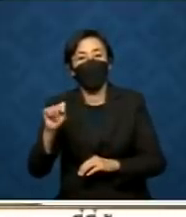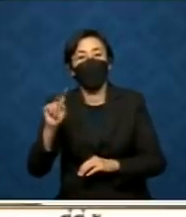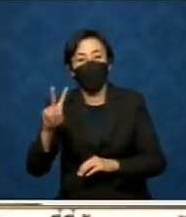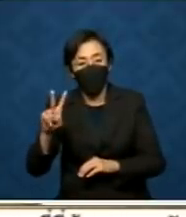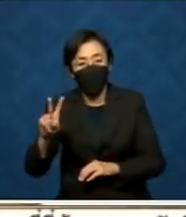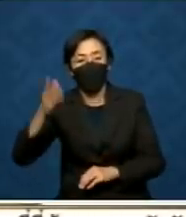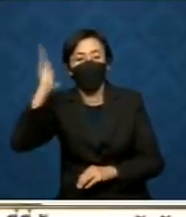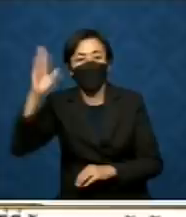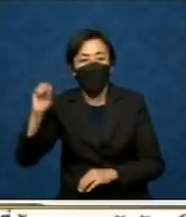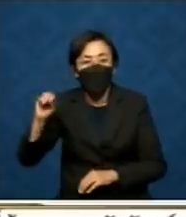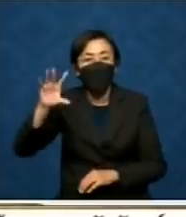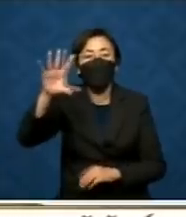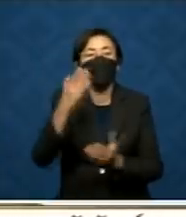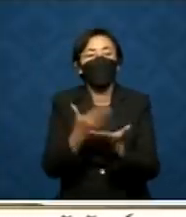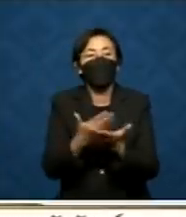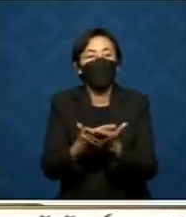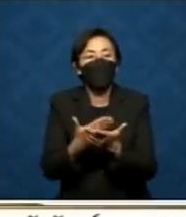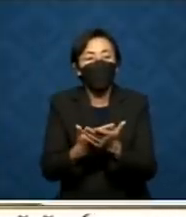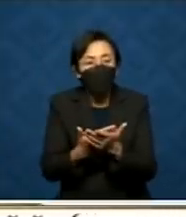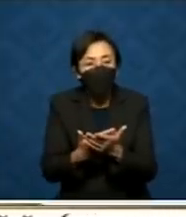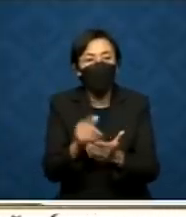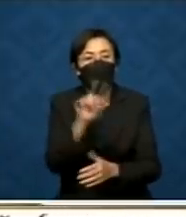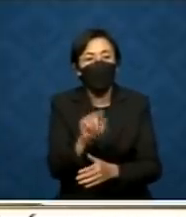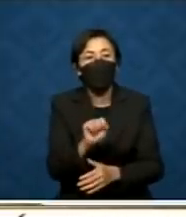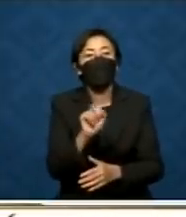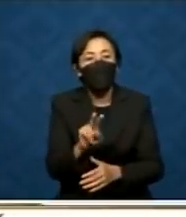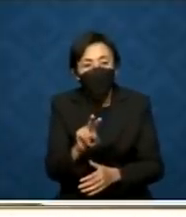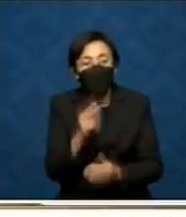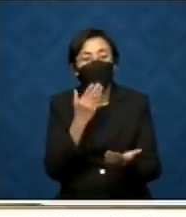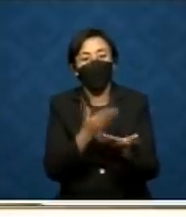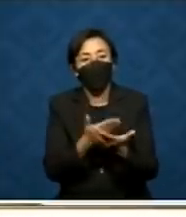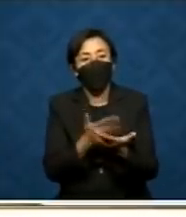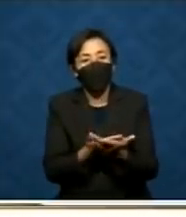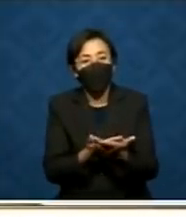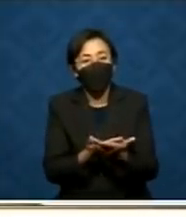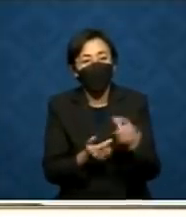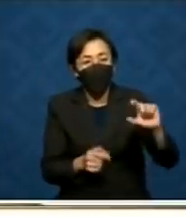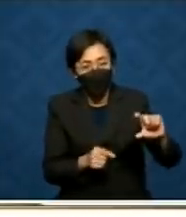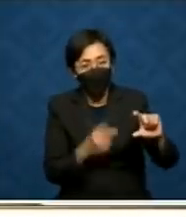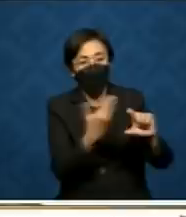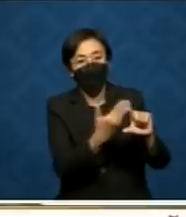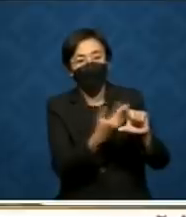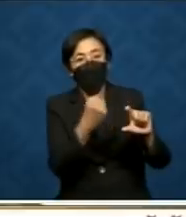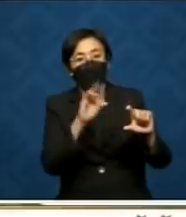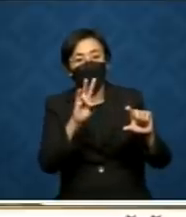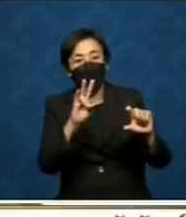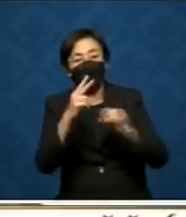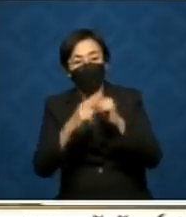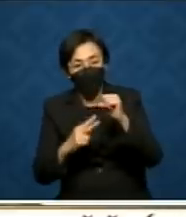อ๋ออ๋อราคาชิโนวัคนี่อย่าโดดมือ 17เหรียญ